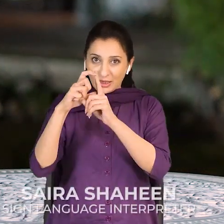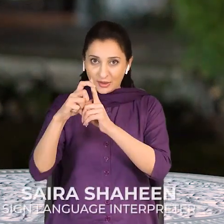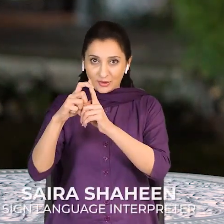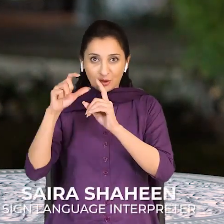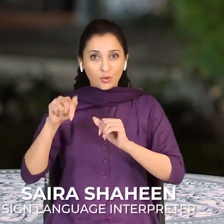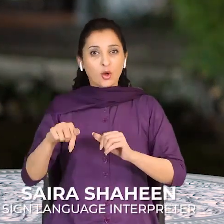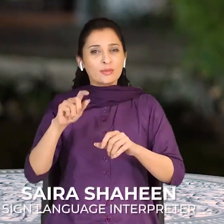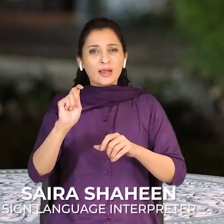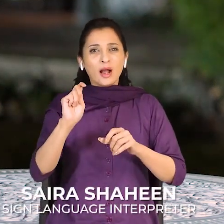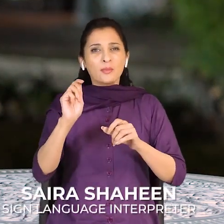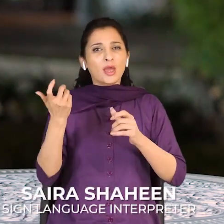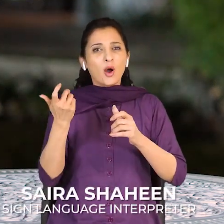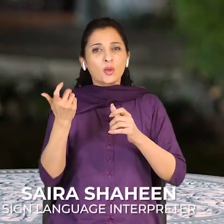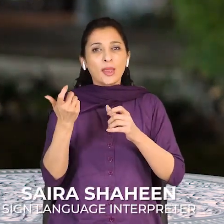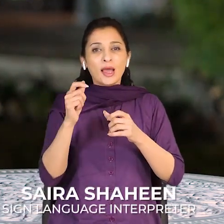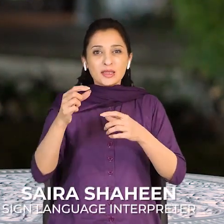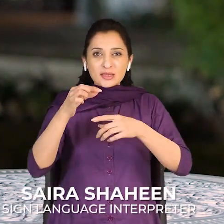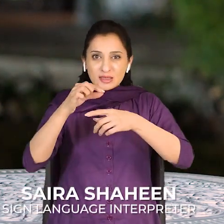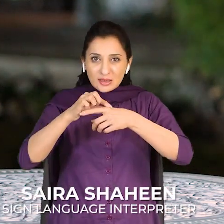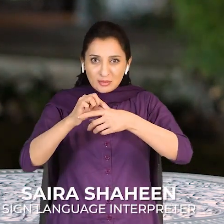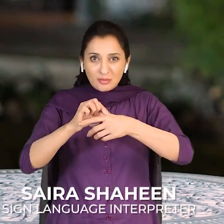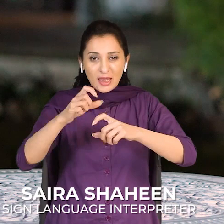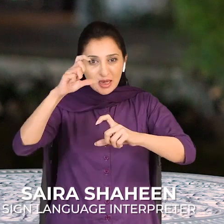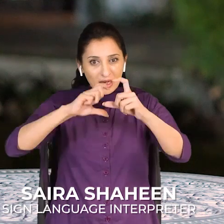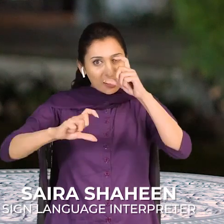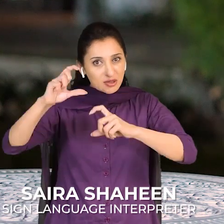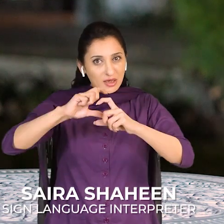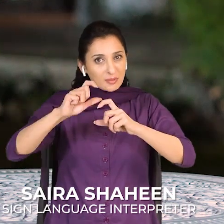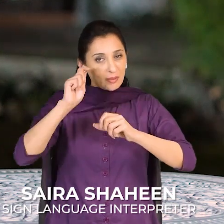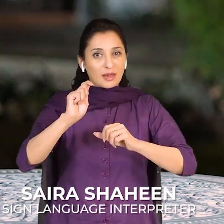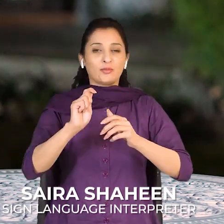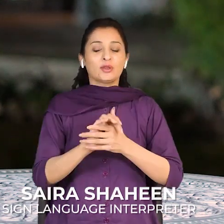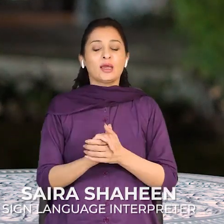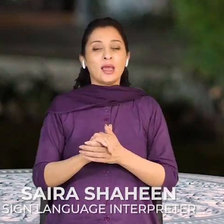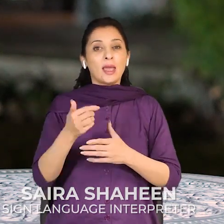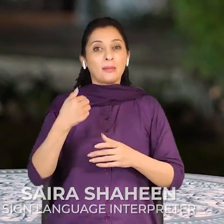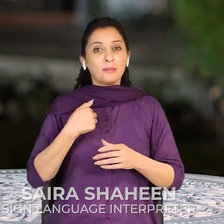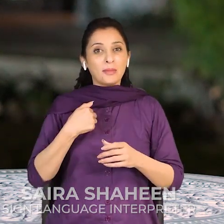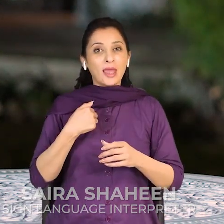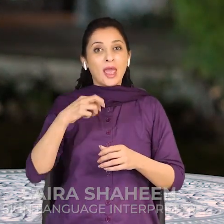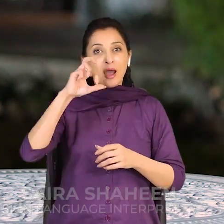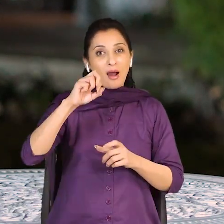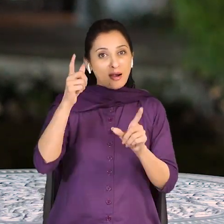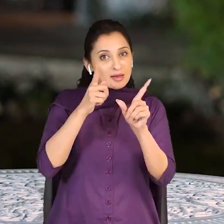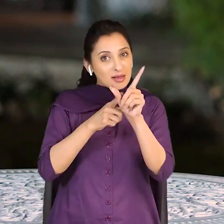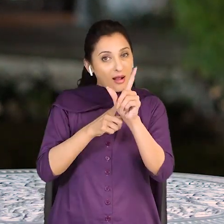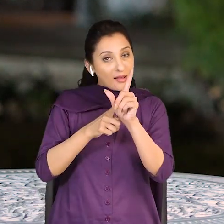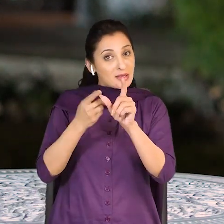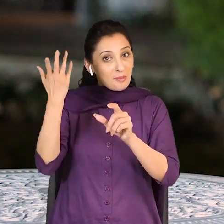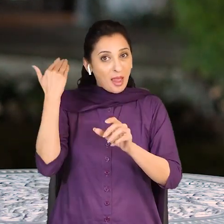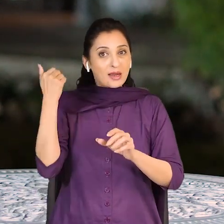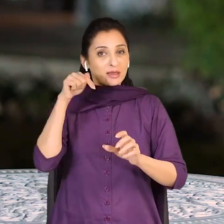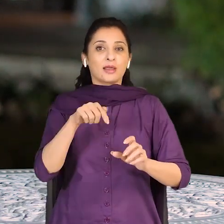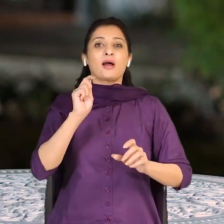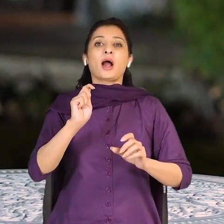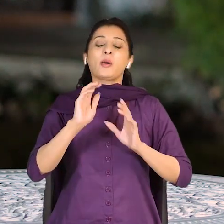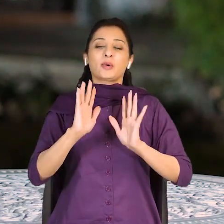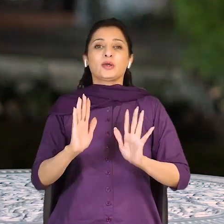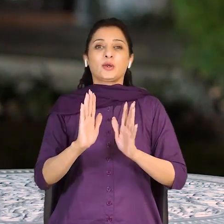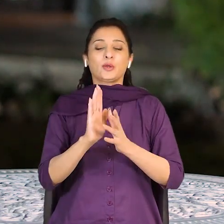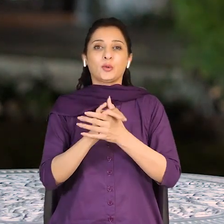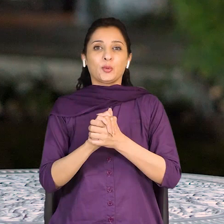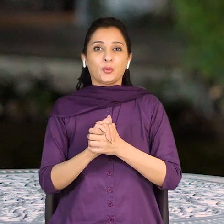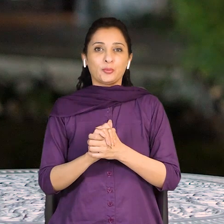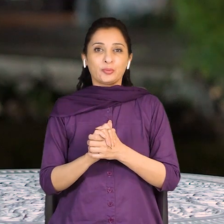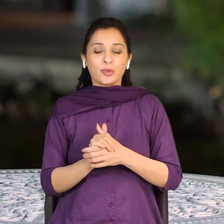फॉर क्राफ्ट्स कल्चर एंड इंटरनेशनल कोलैबोरेशंस। यहाँ पे कोई तकरीबन 8 साल से ज़्यादा हो चुके हैं यहाँ पे